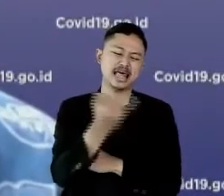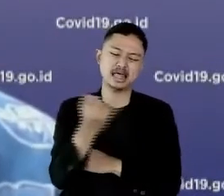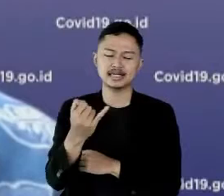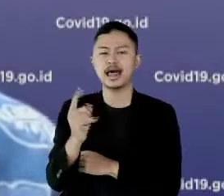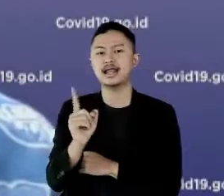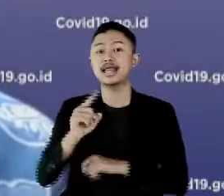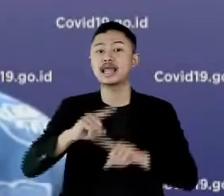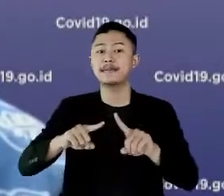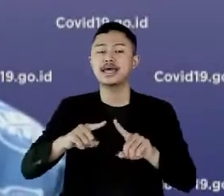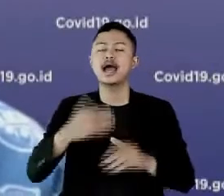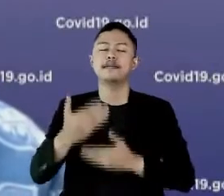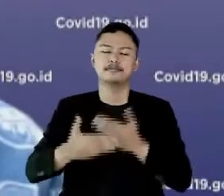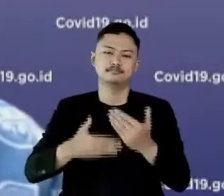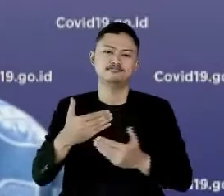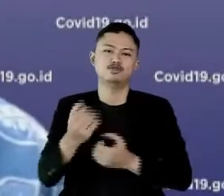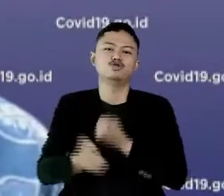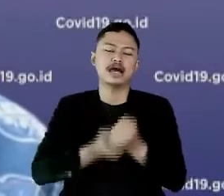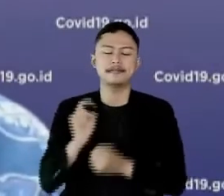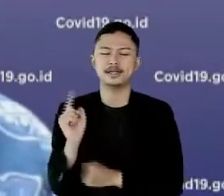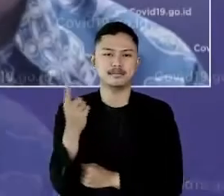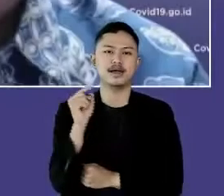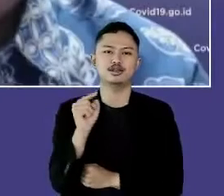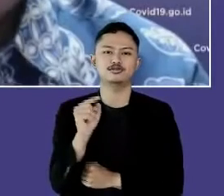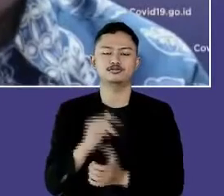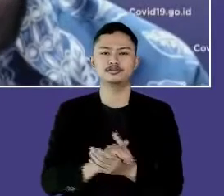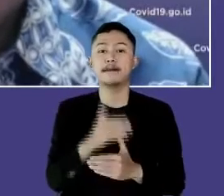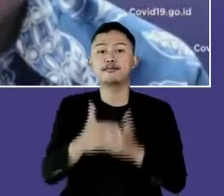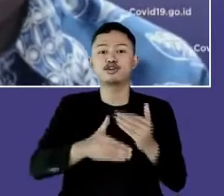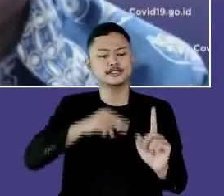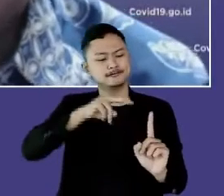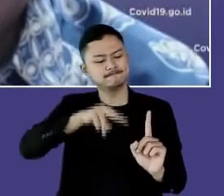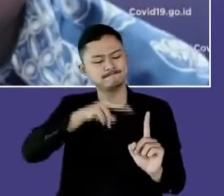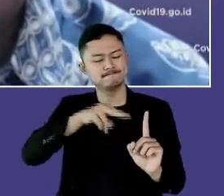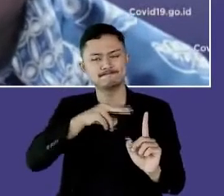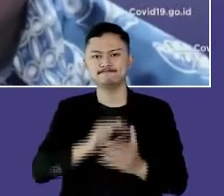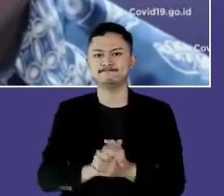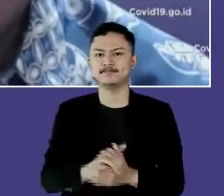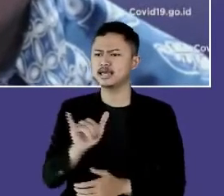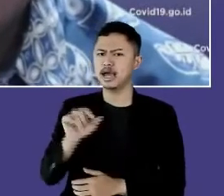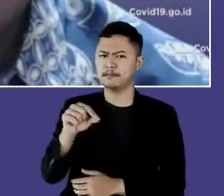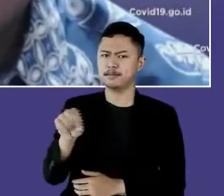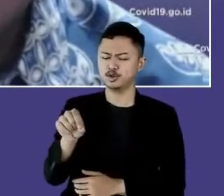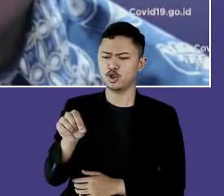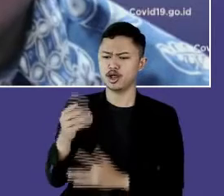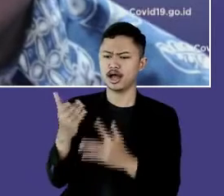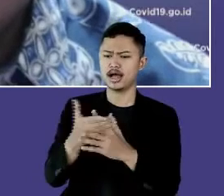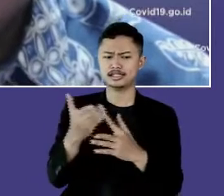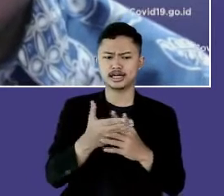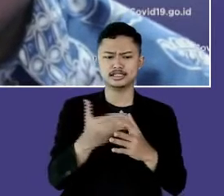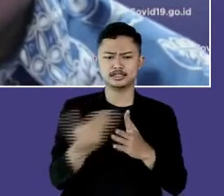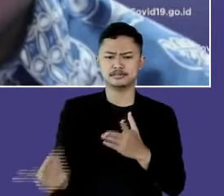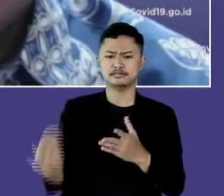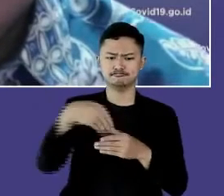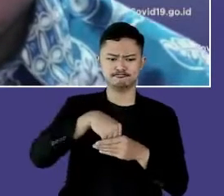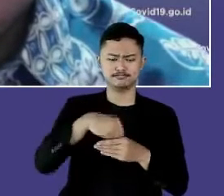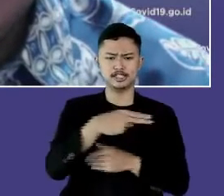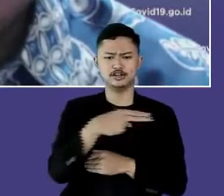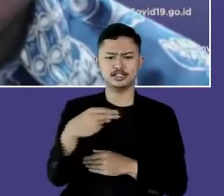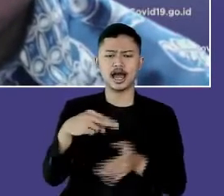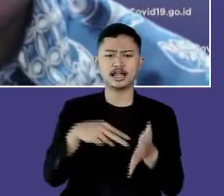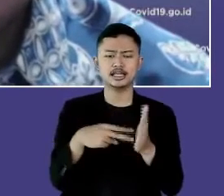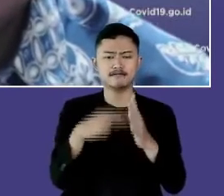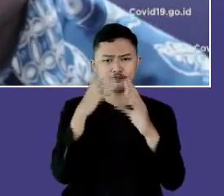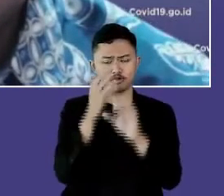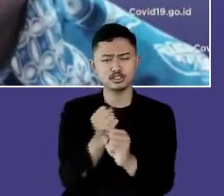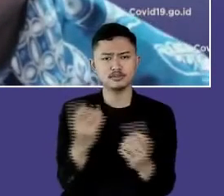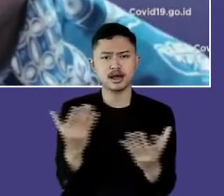yang datang ke tempat-tempat umum. Baik, screening menjadi satu hal yang sangat-sangat penting ya. Apalagi bicara mengenai pintu-pintu masuk ke Indonesia, bukan hanya kemudian